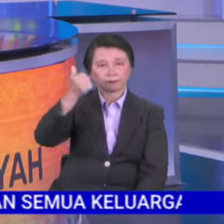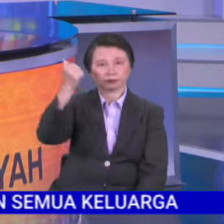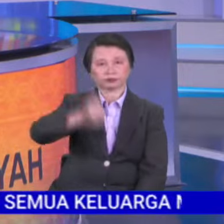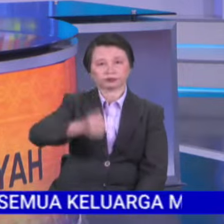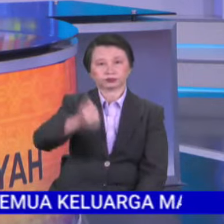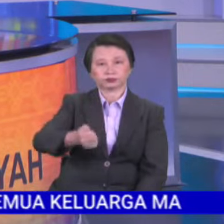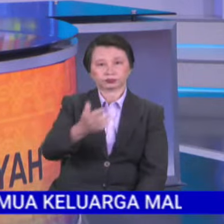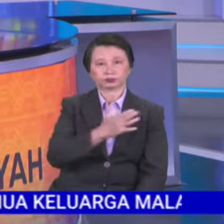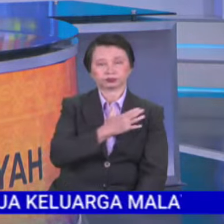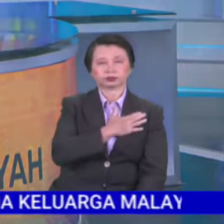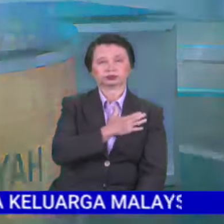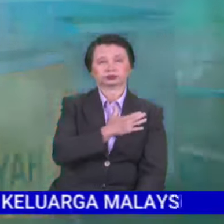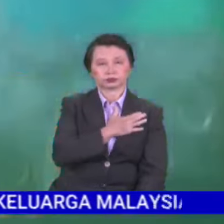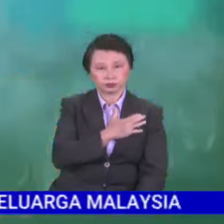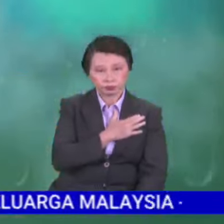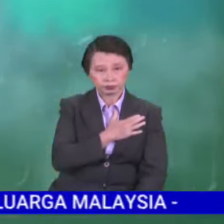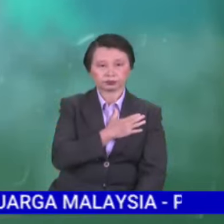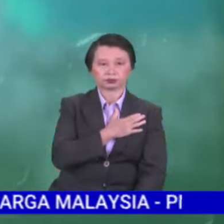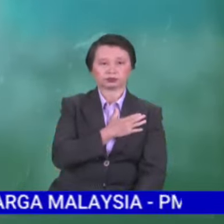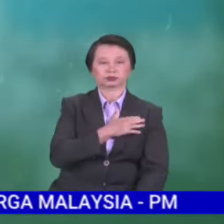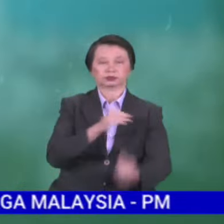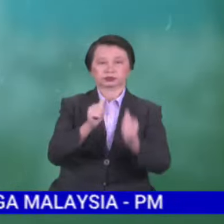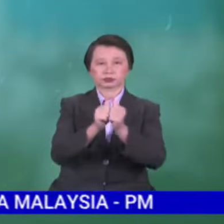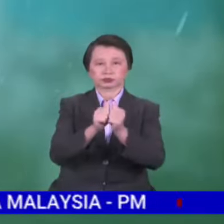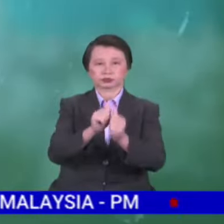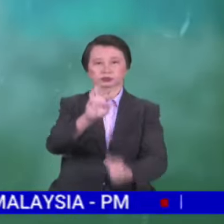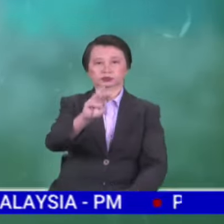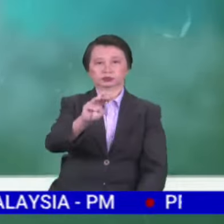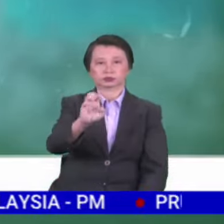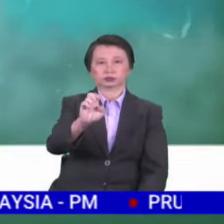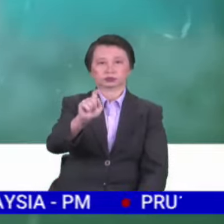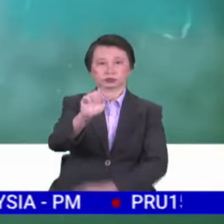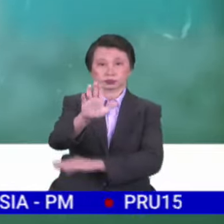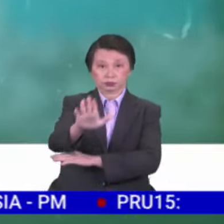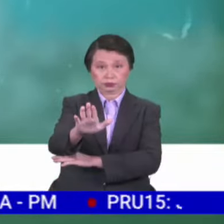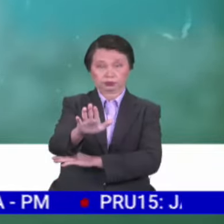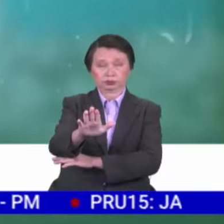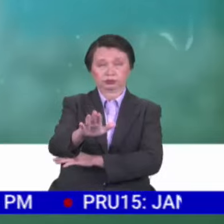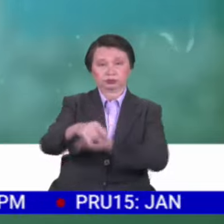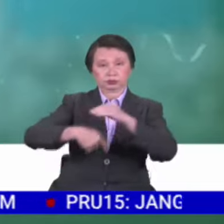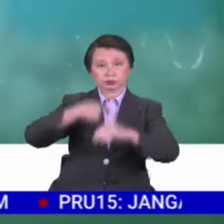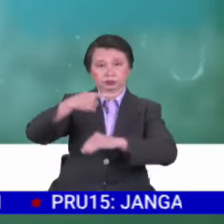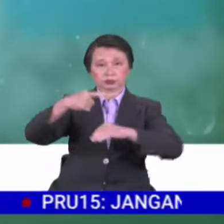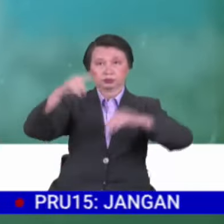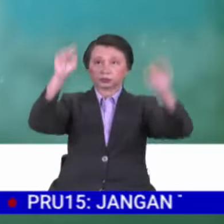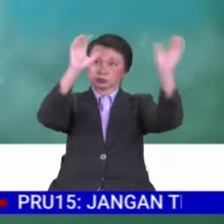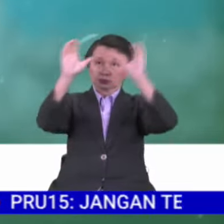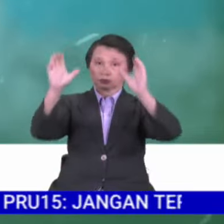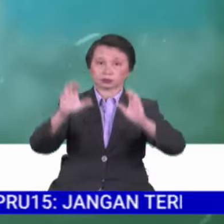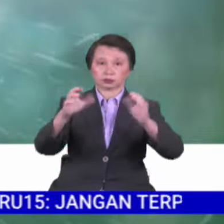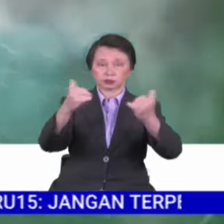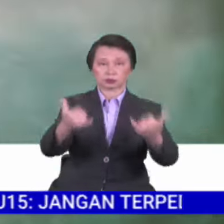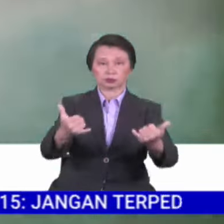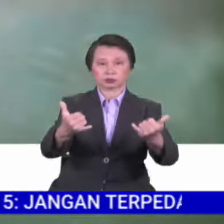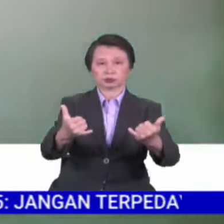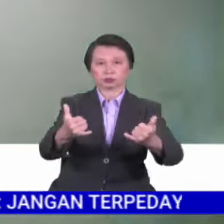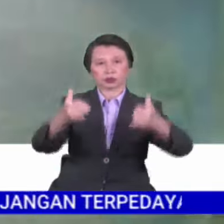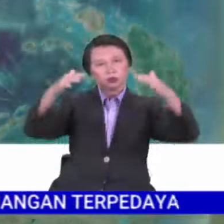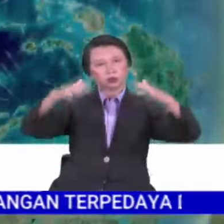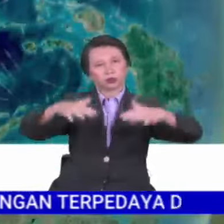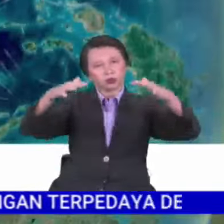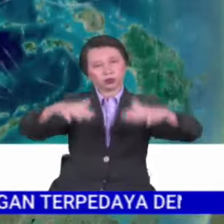Assalamualaikum dan salam sejahtera. Kembali bersama Jabatan Meteorologi Malaysia pada petang ini untuk perkembangan cuaca yang terkini. Lembap